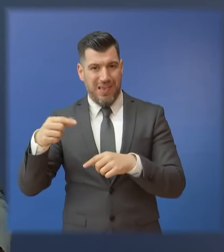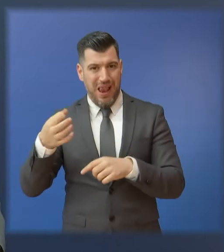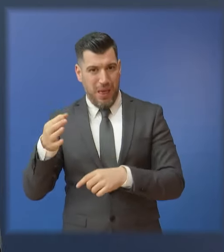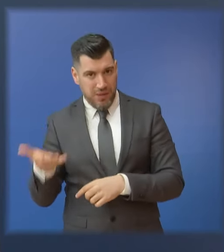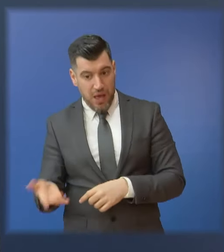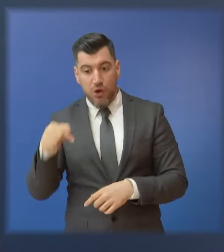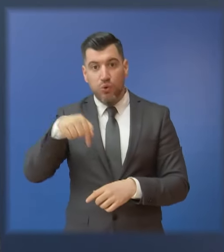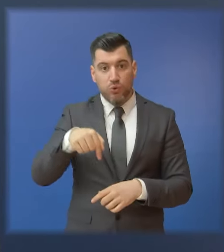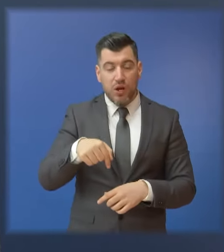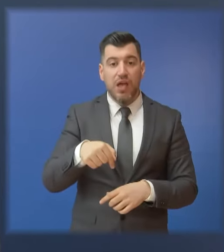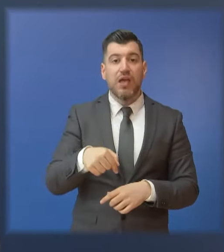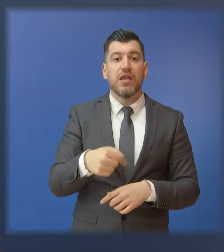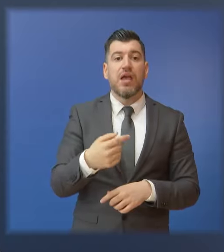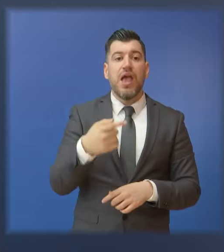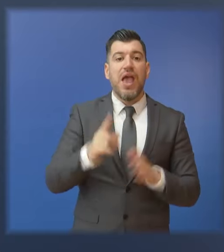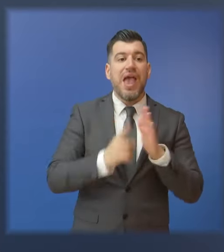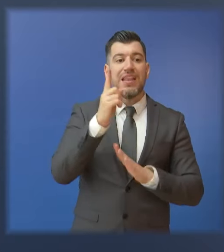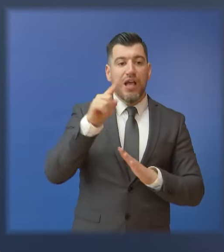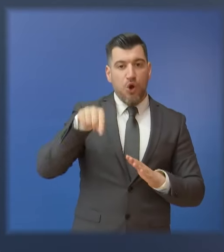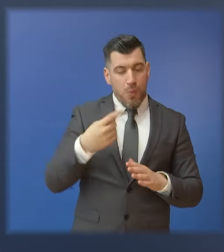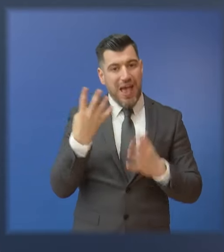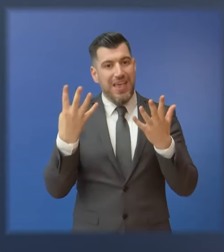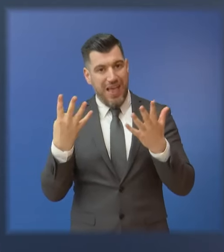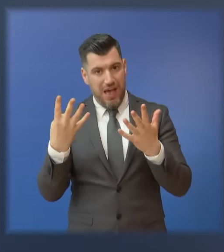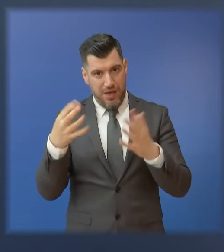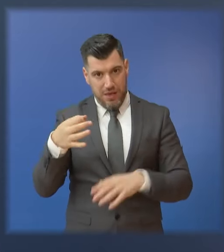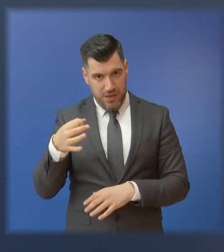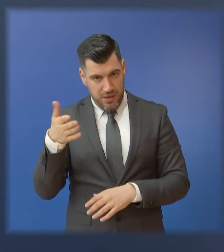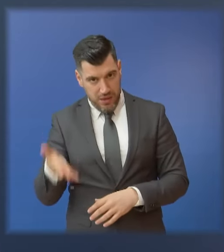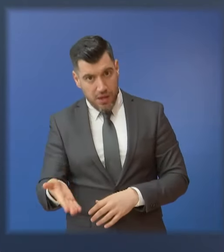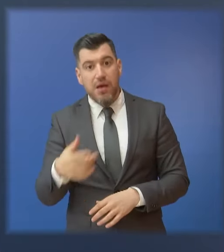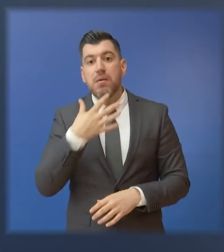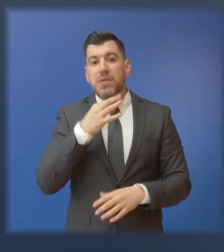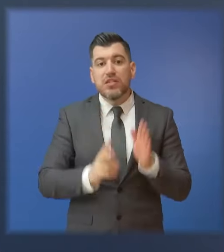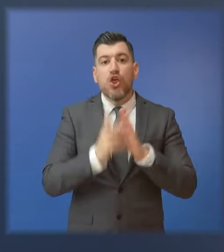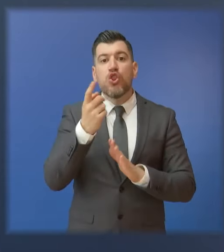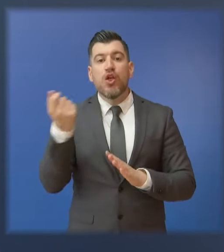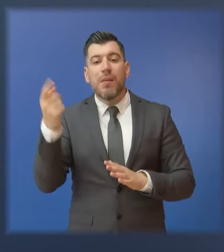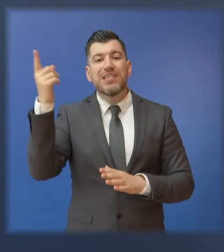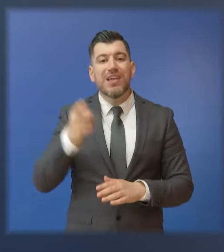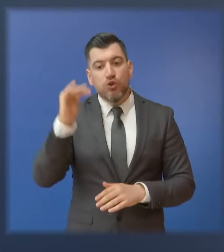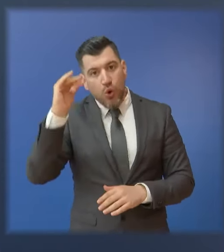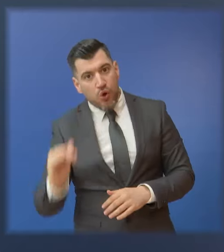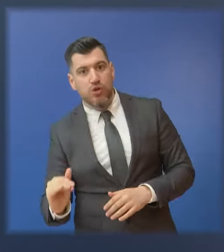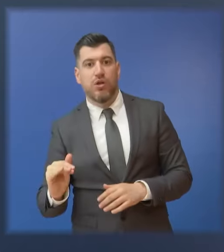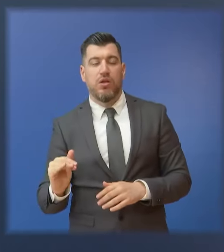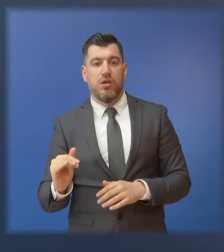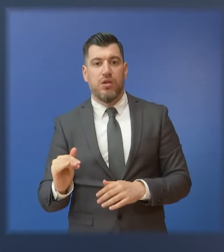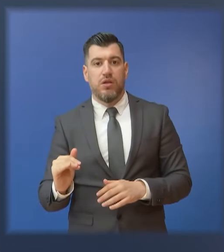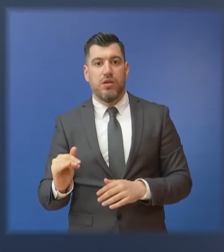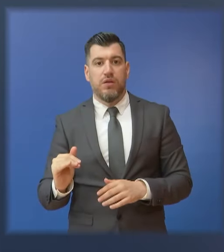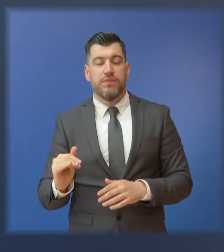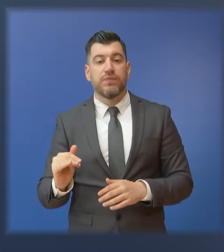11,9 λ την kw δηλαδή 12,5% κάτω σε σχέση με τον πρώτο μήνα εφαρμογής του μέτρου των